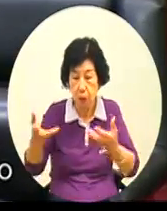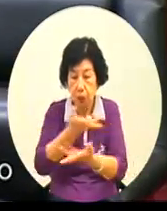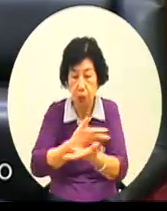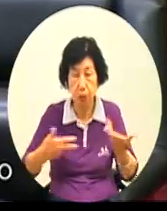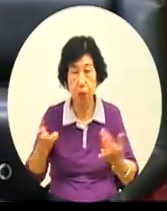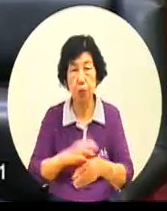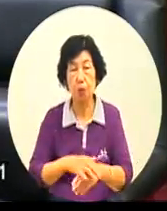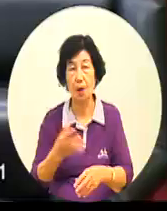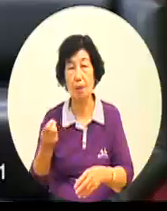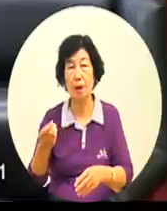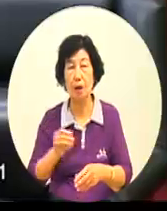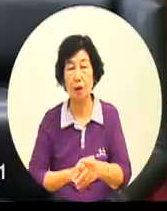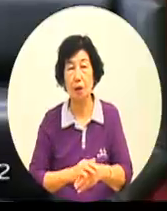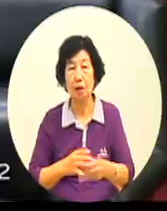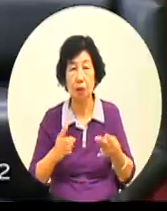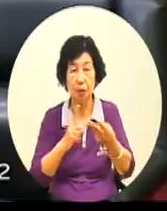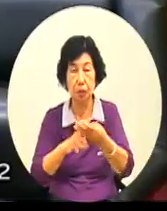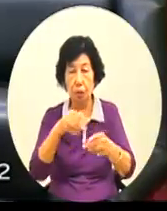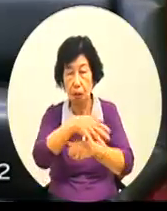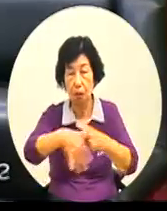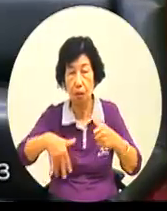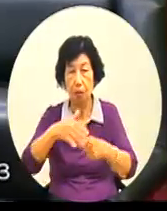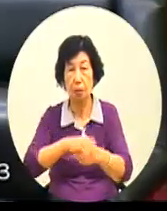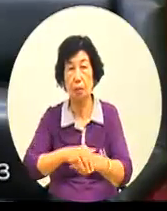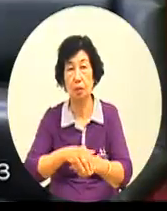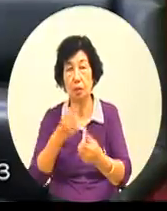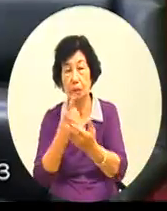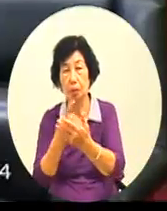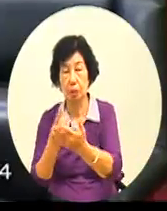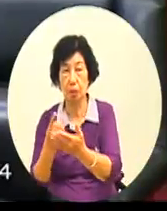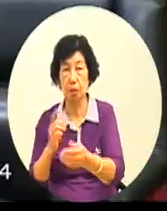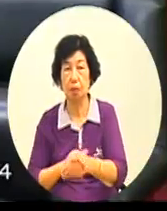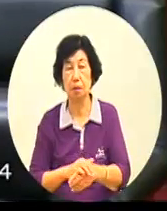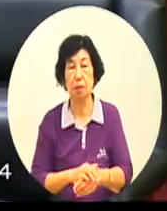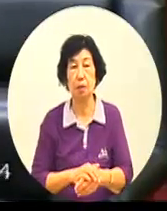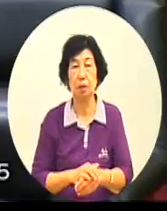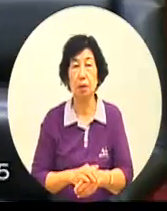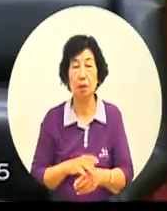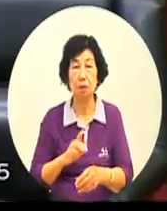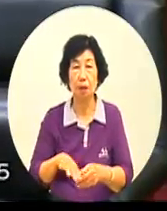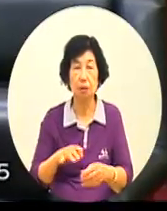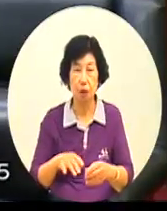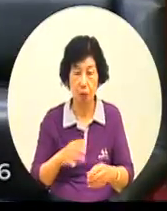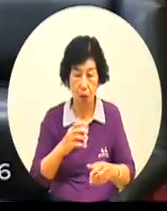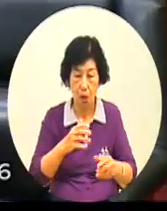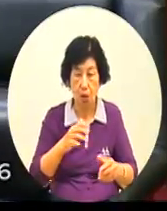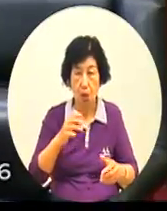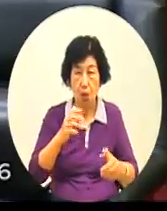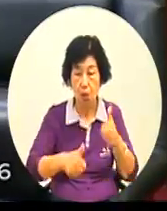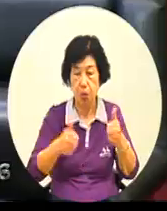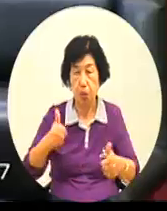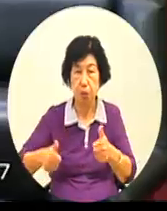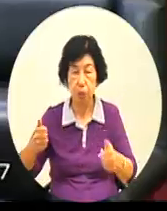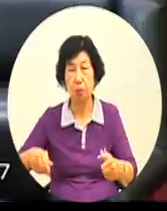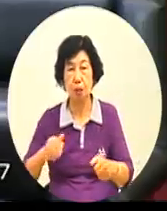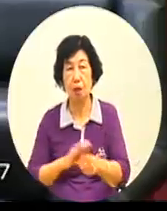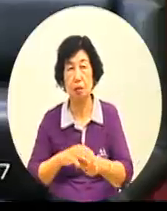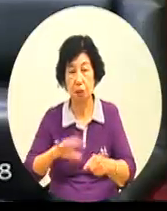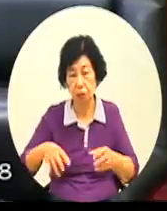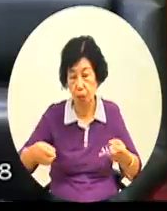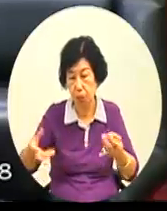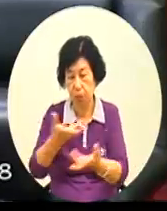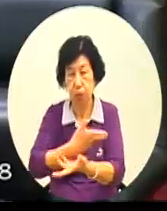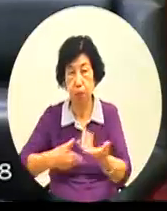个主委的立场，你的各个部门的这些你们的这些组长，还有去做这些这样的横向的沟通，